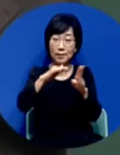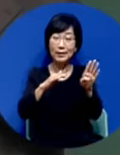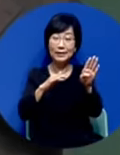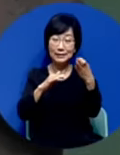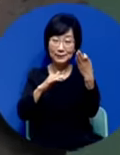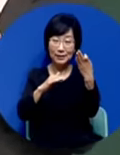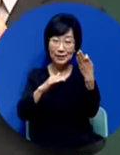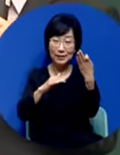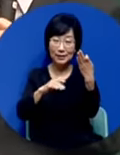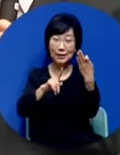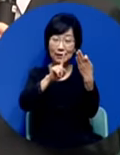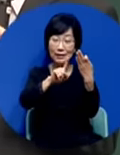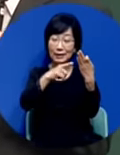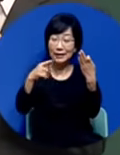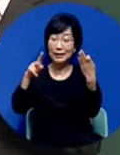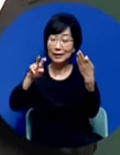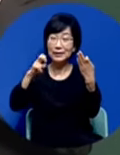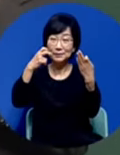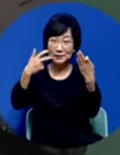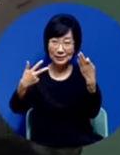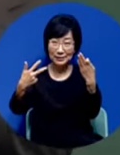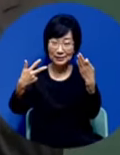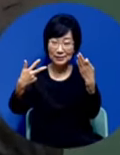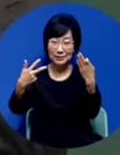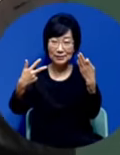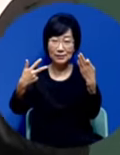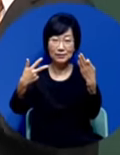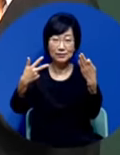예수님이 말씀하신 영입니다.